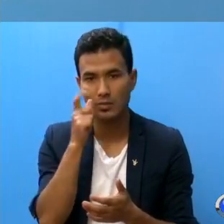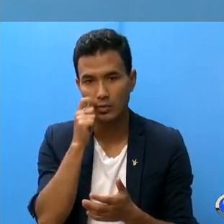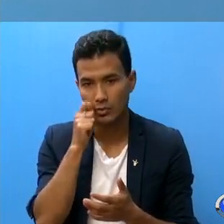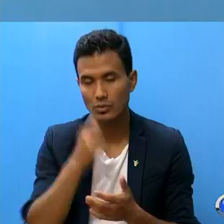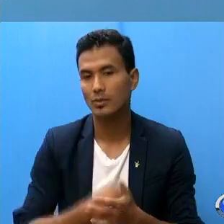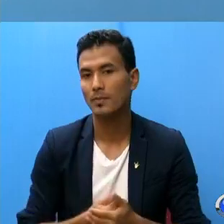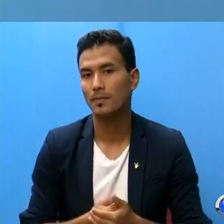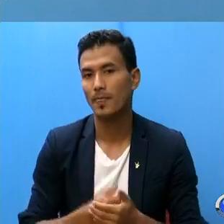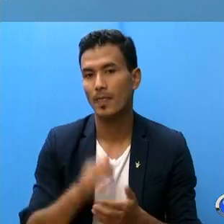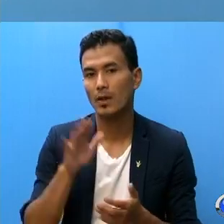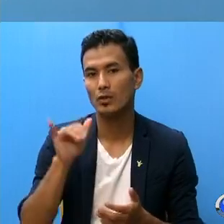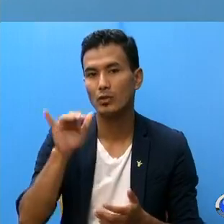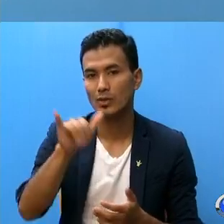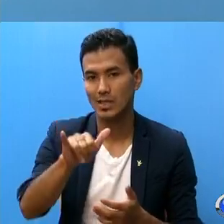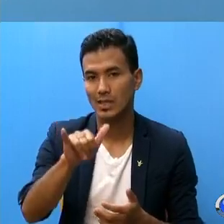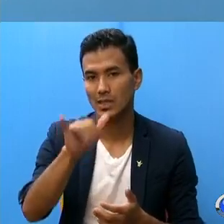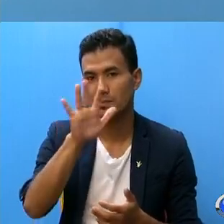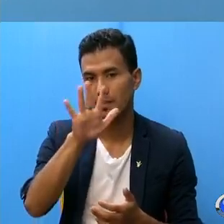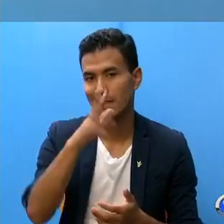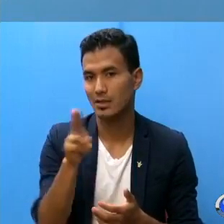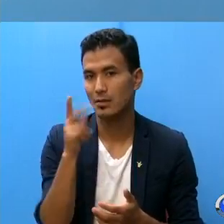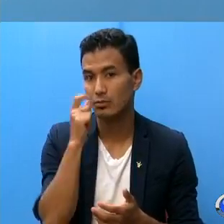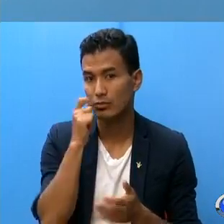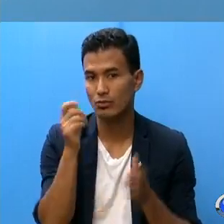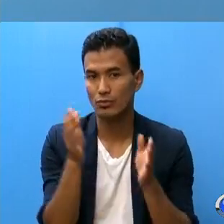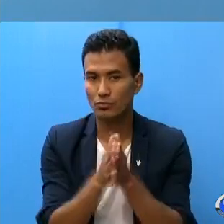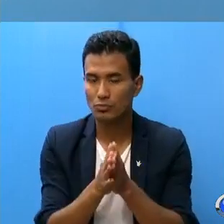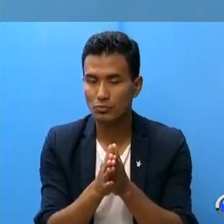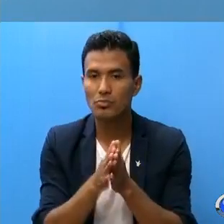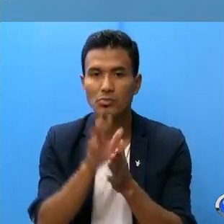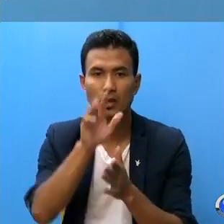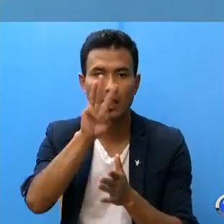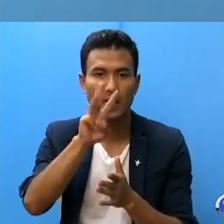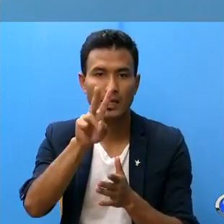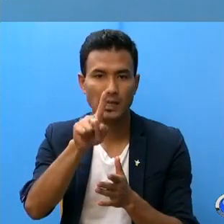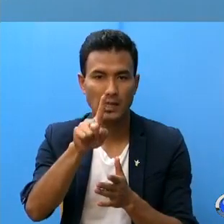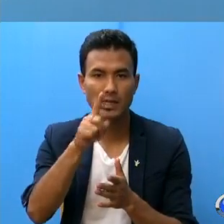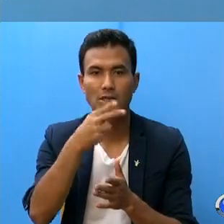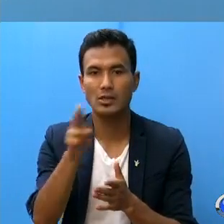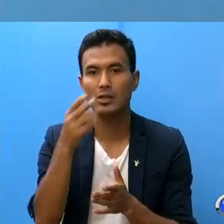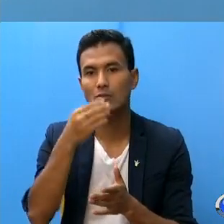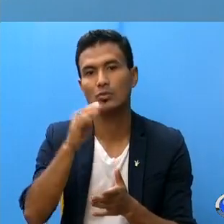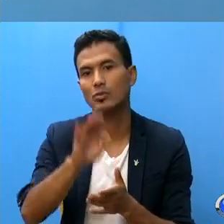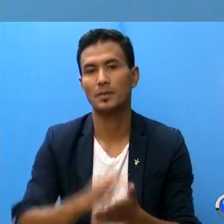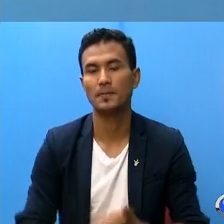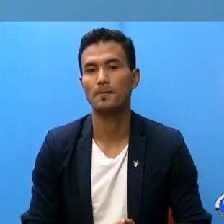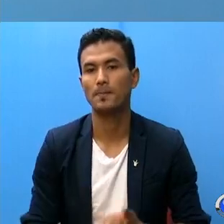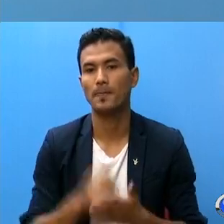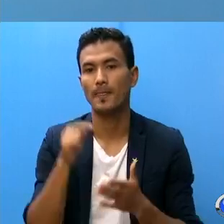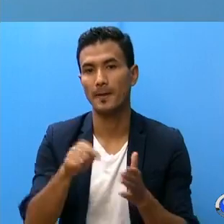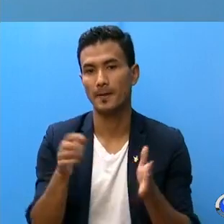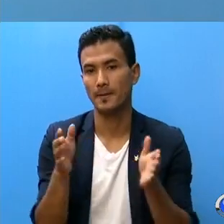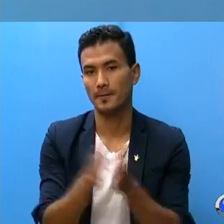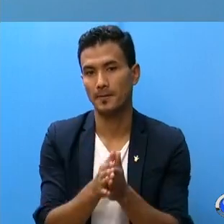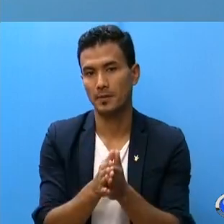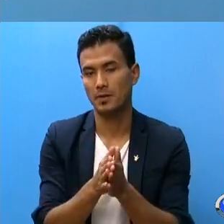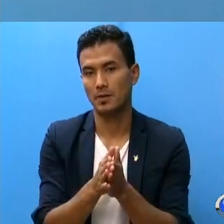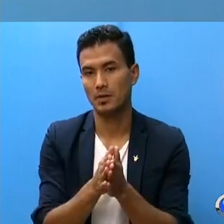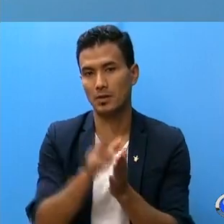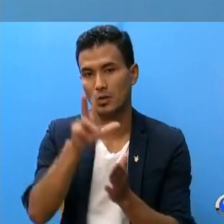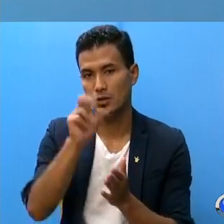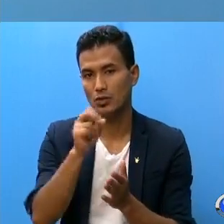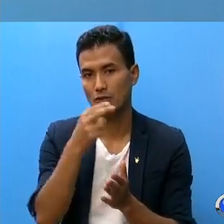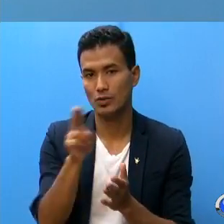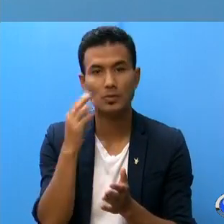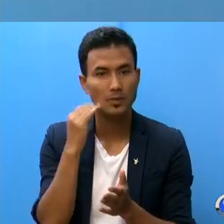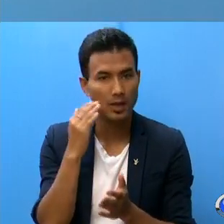गरी जम्मा 31 जना उन्होंच र आजको जम्मा 80